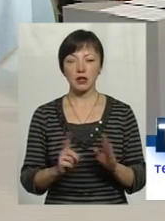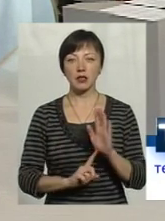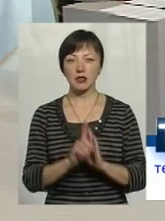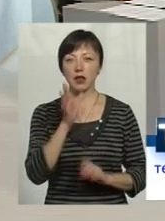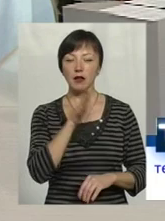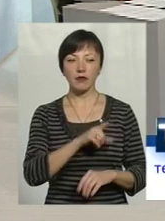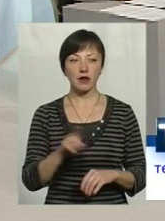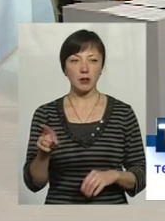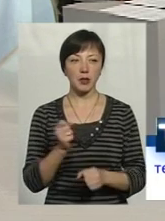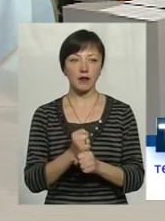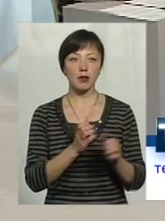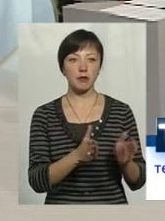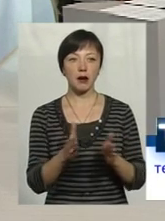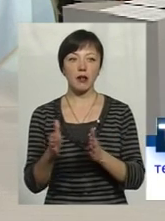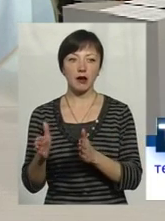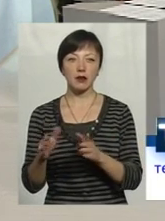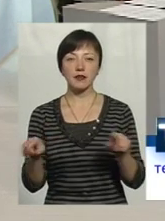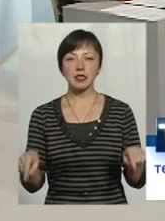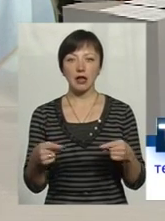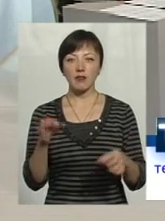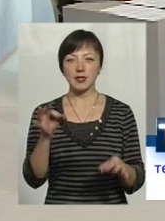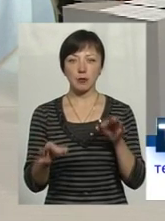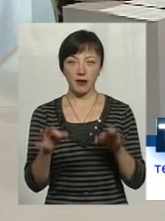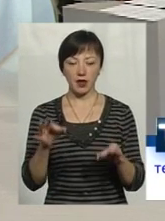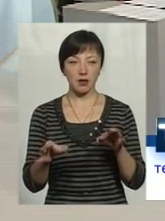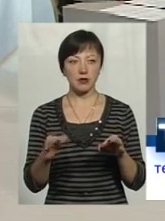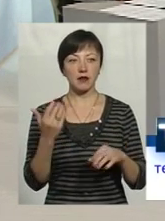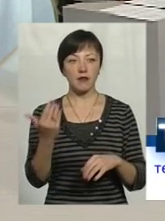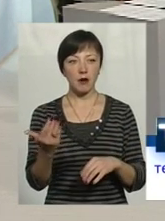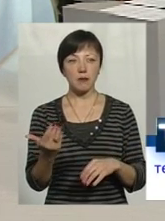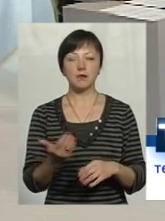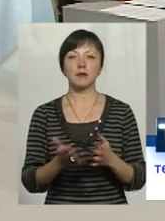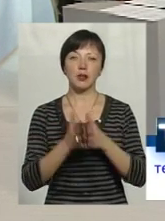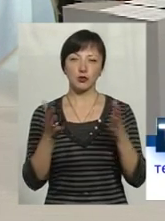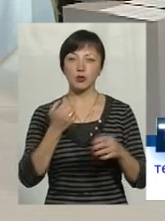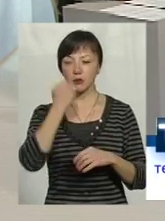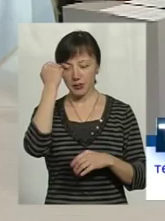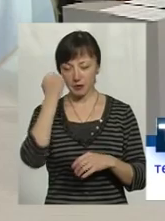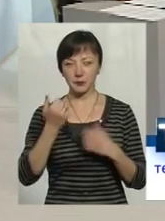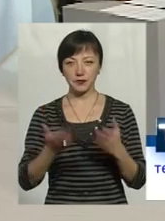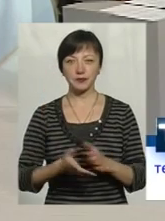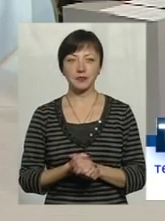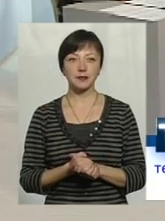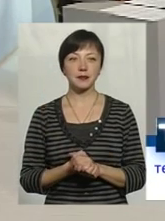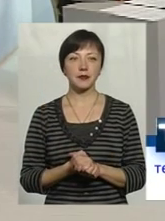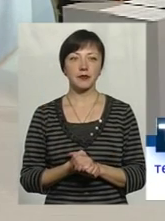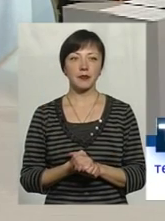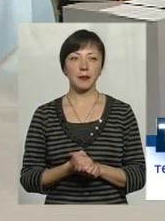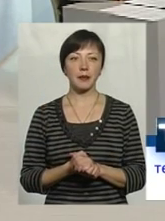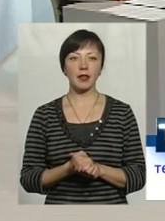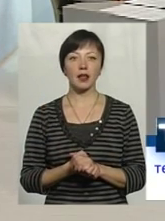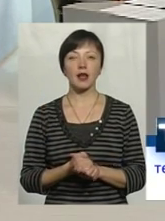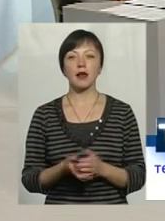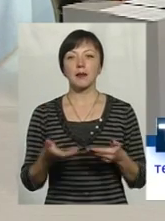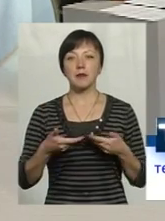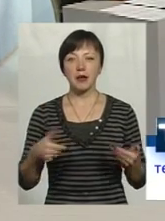время наводить порядок и восстанавливать справедливость. Вам большое спасибо. Дякуємо. Дуже дякуємо. Ми